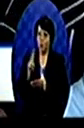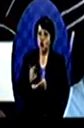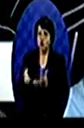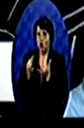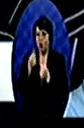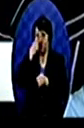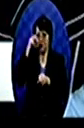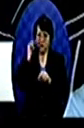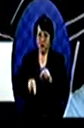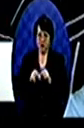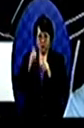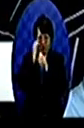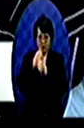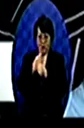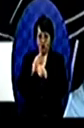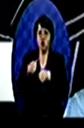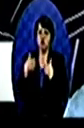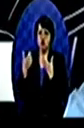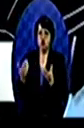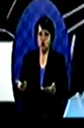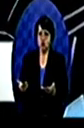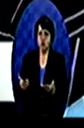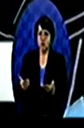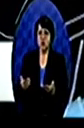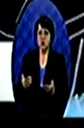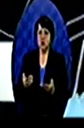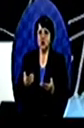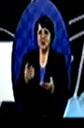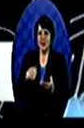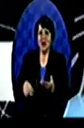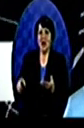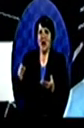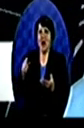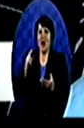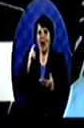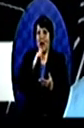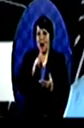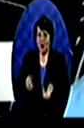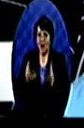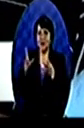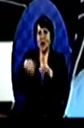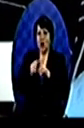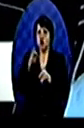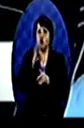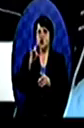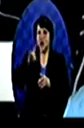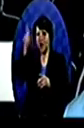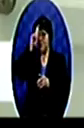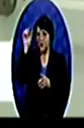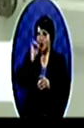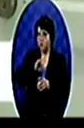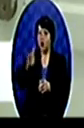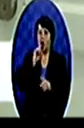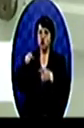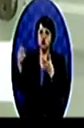шинжилгээг бас энд авч байгаа. Тэгэхээр тэрэнд ингээд шинжилгээг өгөхөөр тэр шинжилгээний хариу гарахаар буцаагаад өрхийн эмнэлгээс чинь дамжуулаад танд хариу нэр нь.